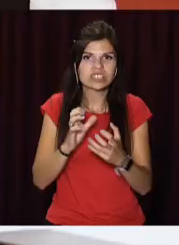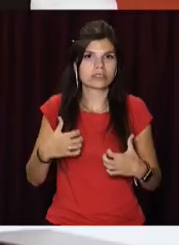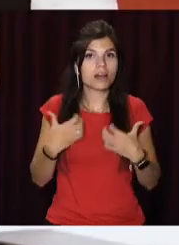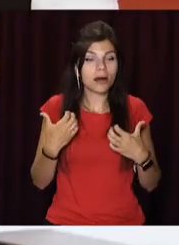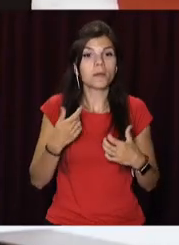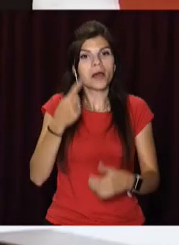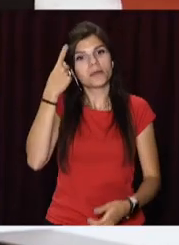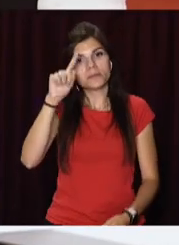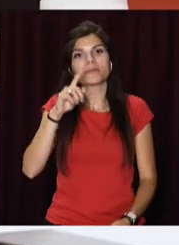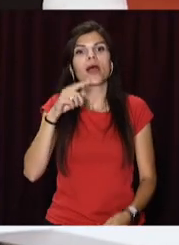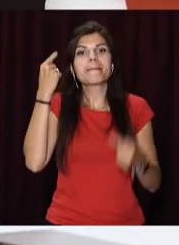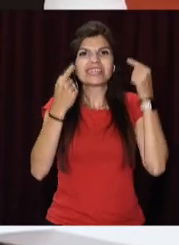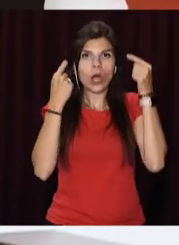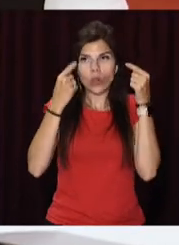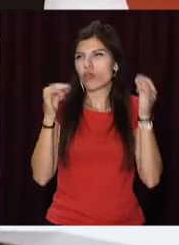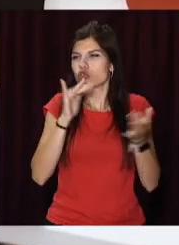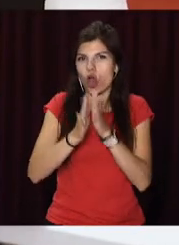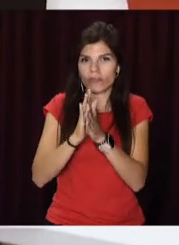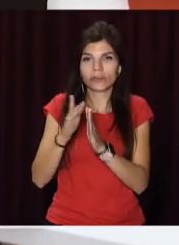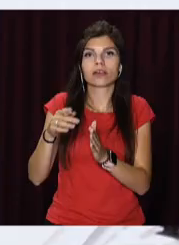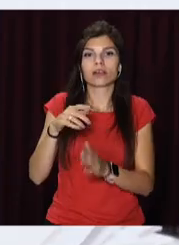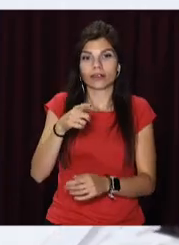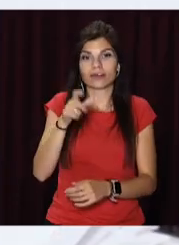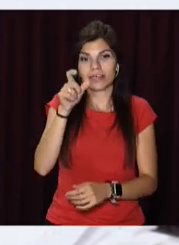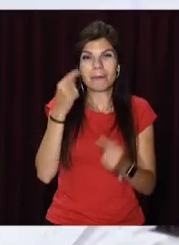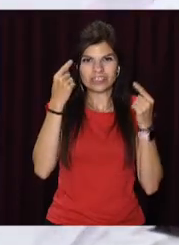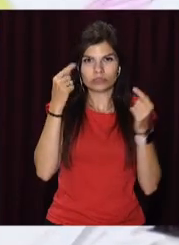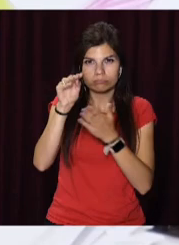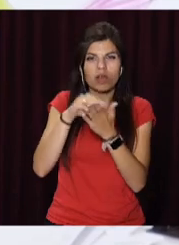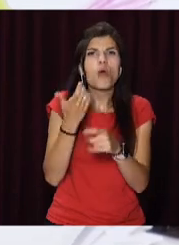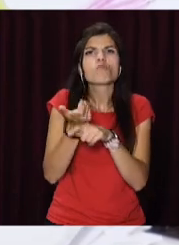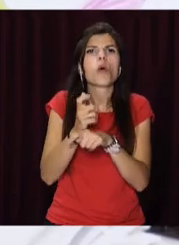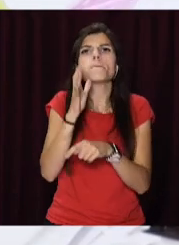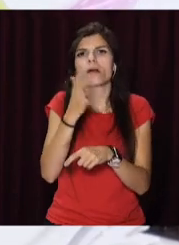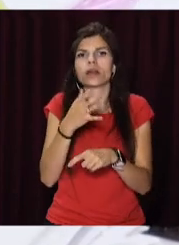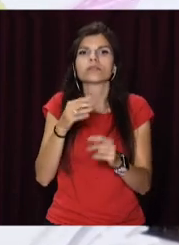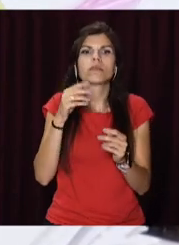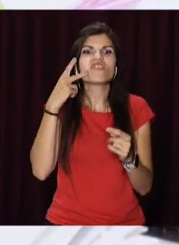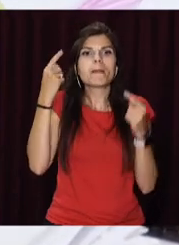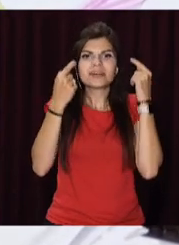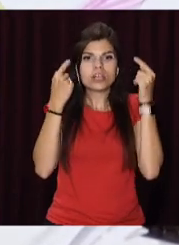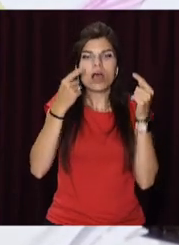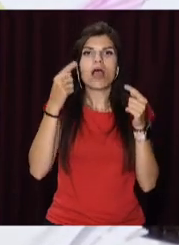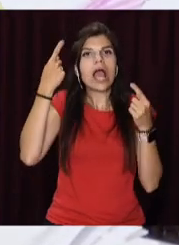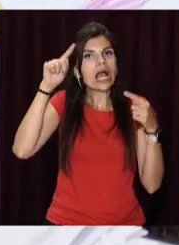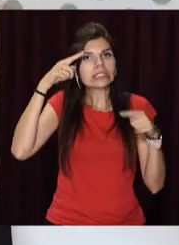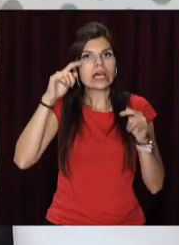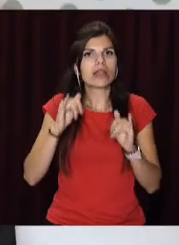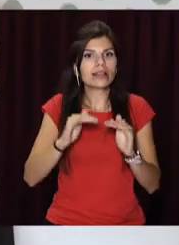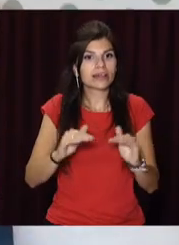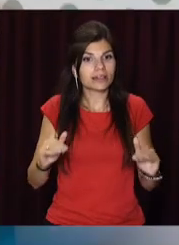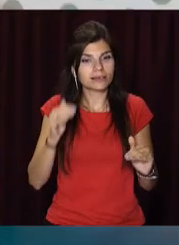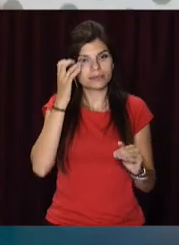страхами. Вигадала сюжет психологиня Світлана Атагульян, яка вже більш ніж 5 років складає психологічні казки для дітей.